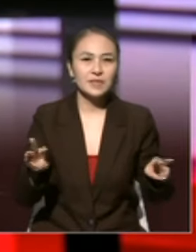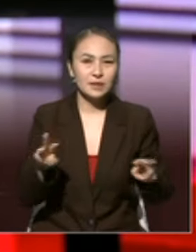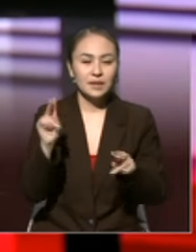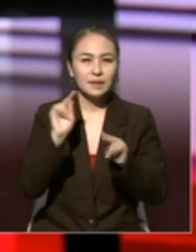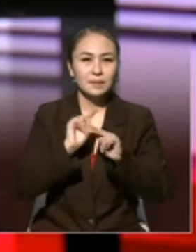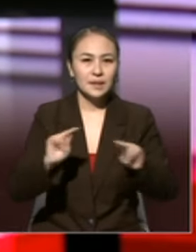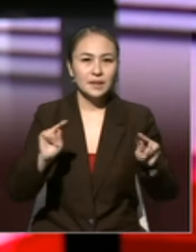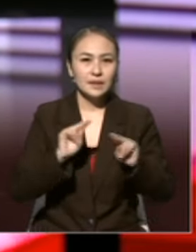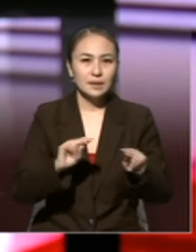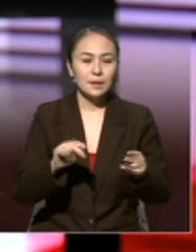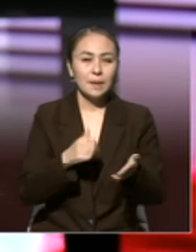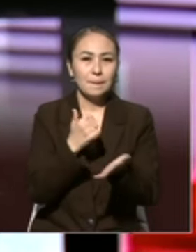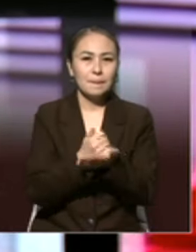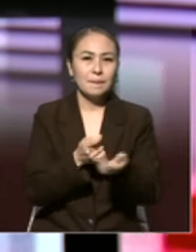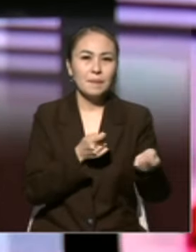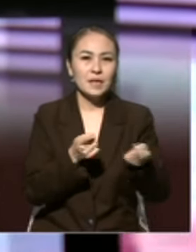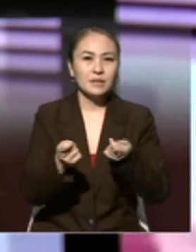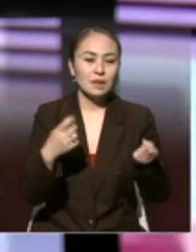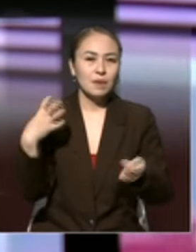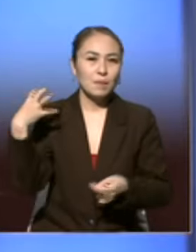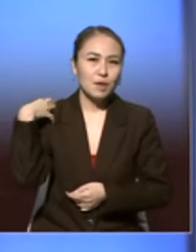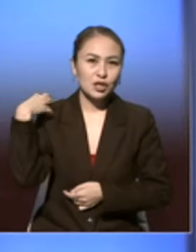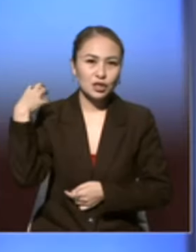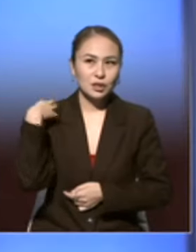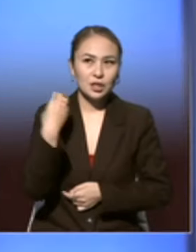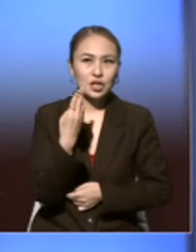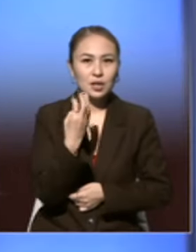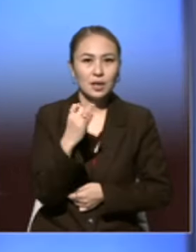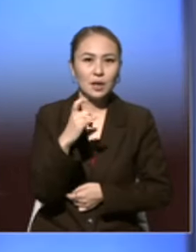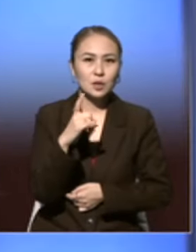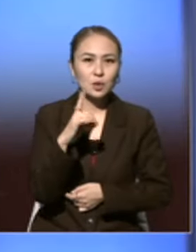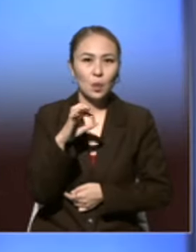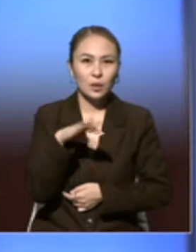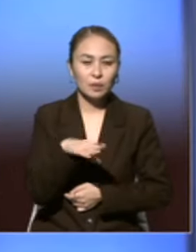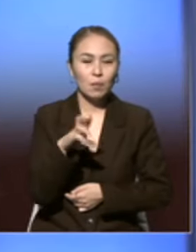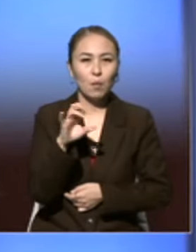беру комитетінің басқарма басшысы. Шерзот Болатов,